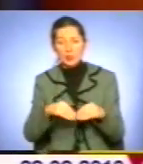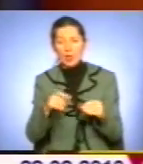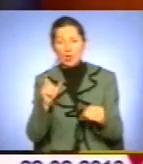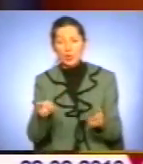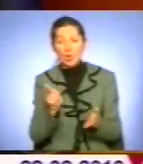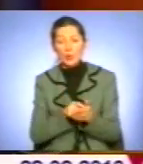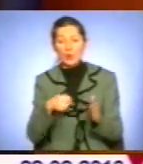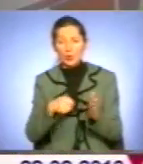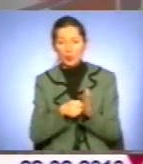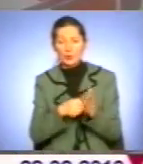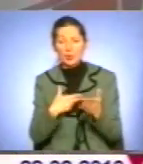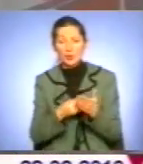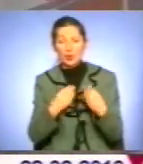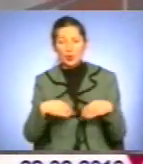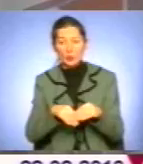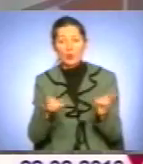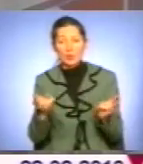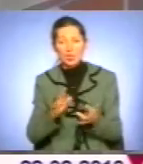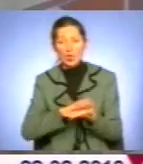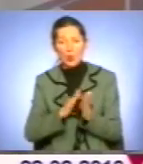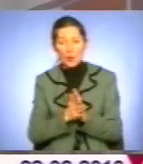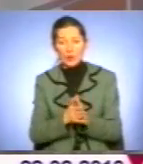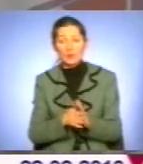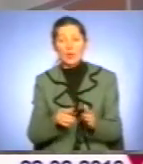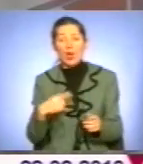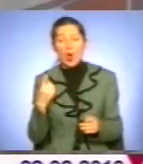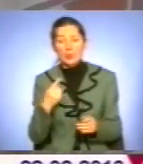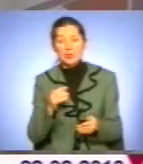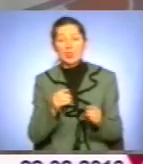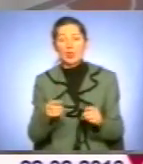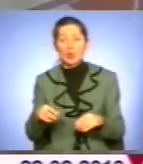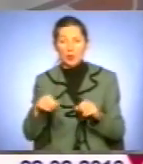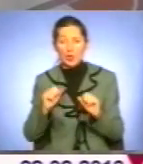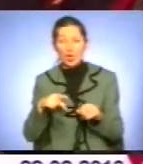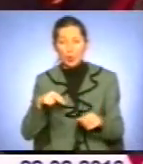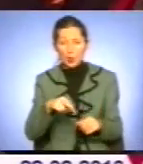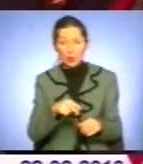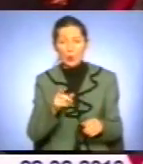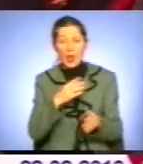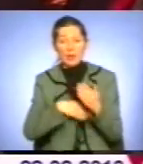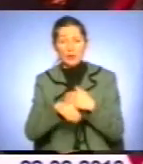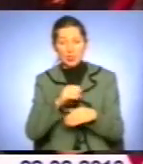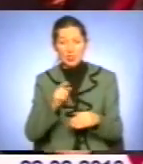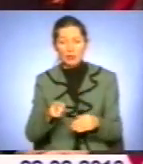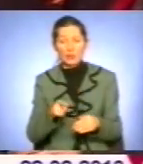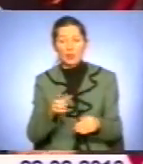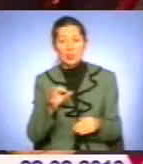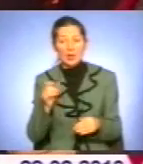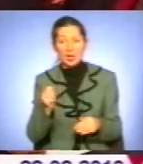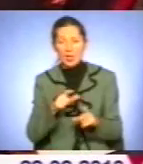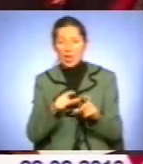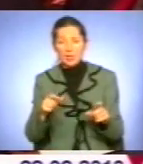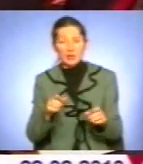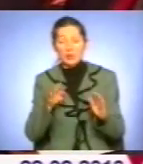в належних умовах. В області доступ інвалідів до установ соціального захисту найнижчий в Україні. Не усі будівлі обладнані пандусами,